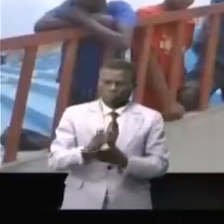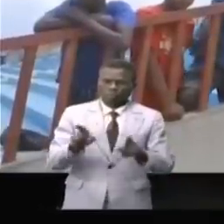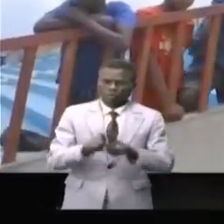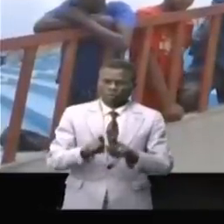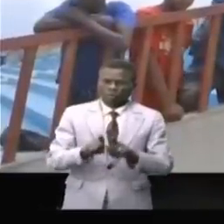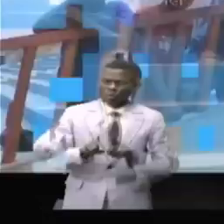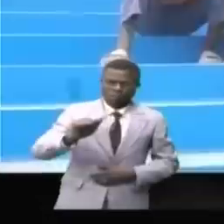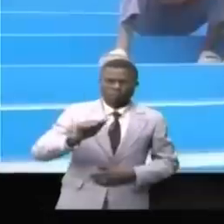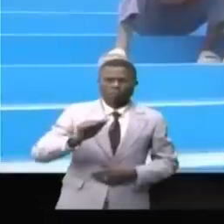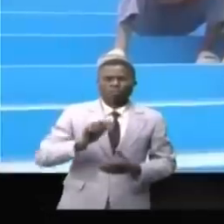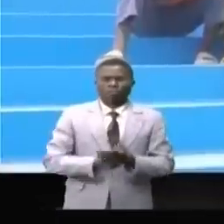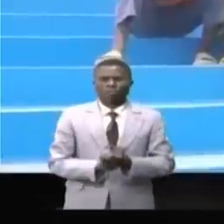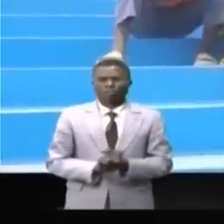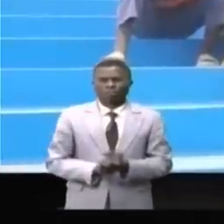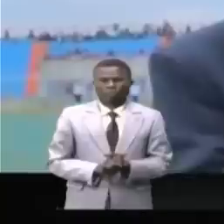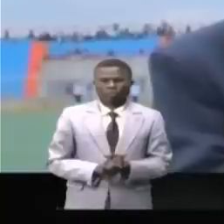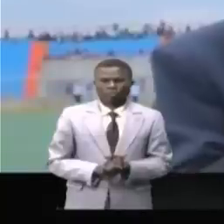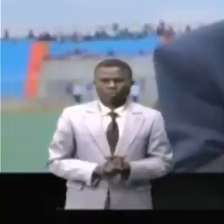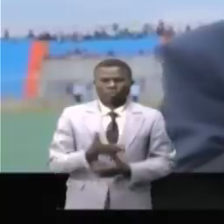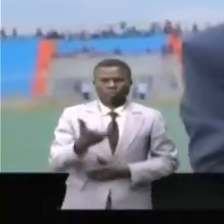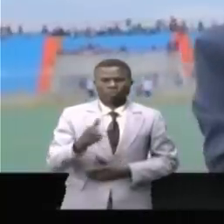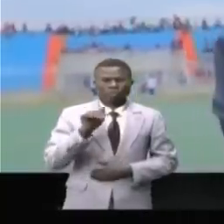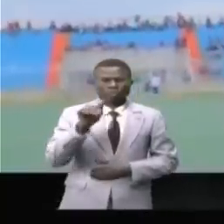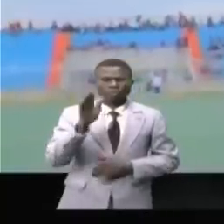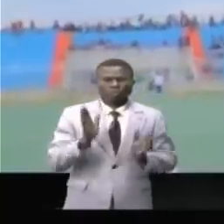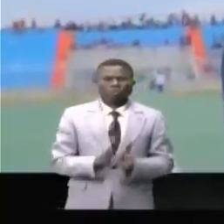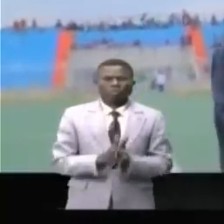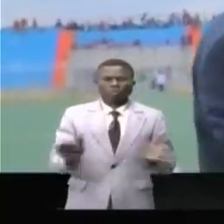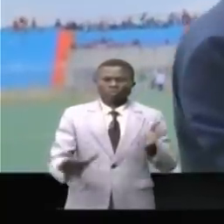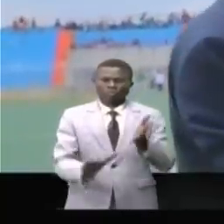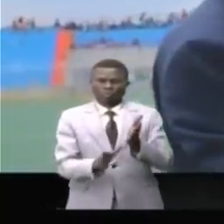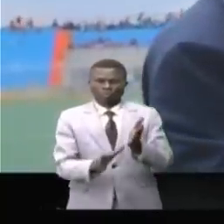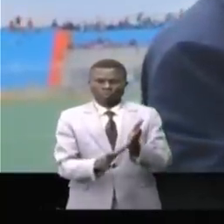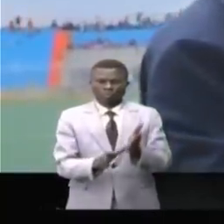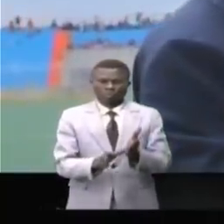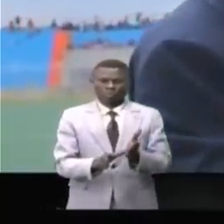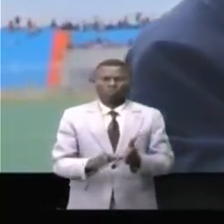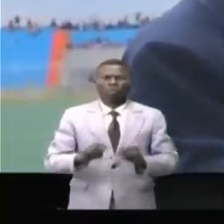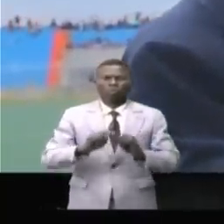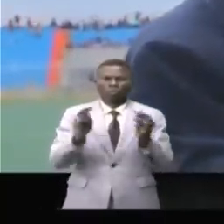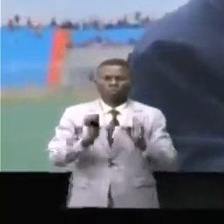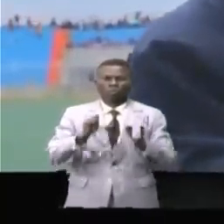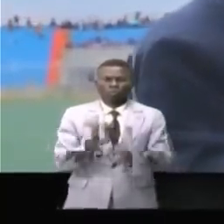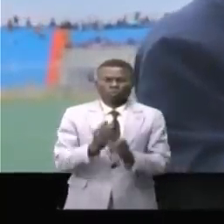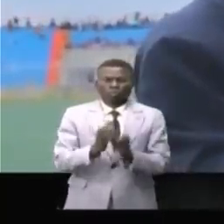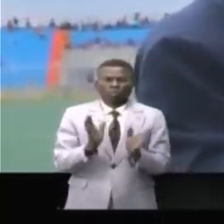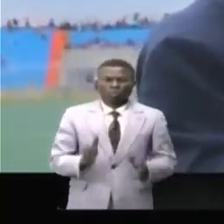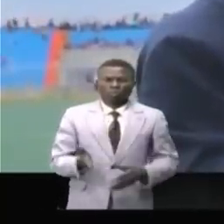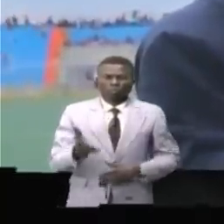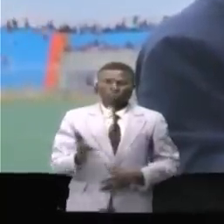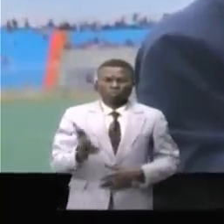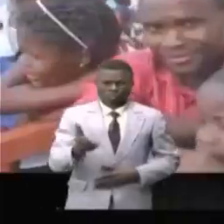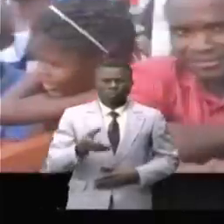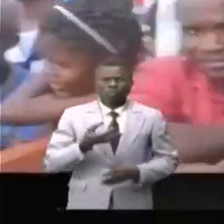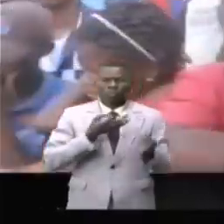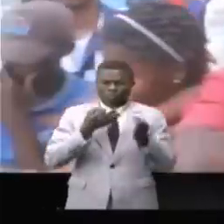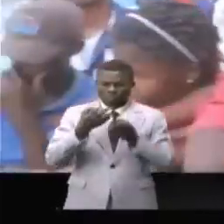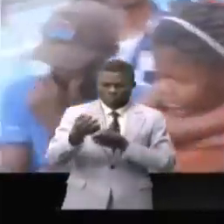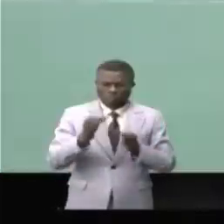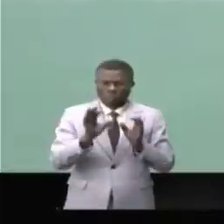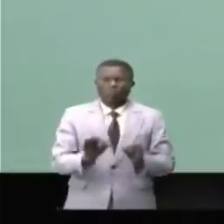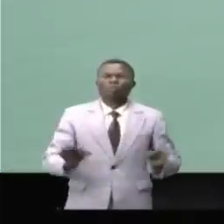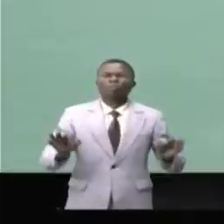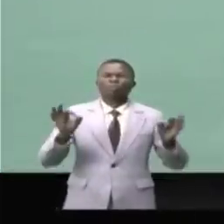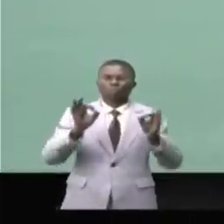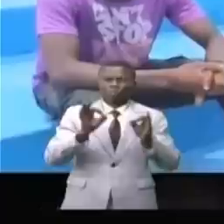Parce que c'est pour... De son côté, le directeur général adjoint de l'agence des grands travaux, Les Oumba, revient sur la